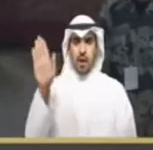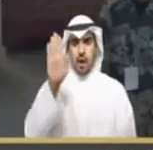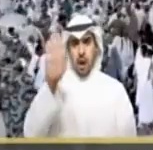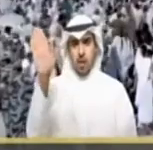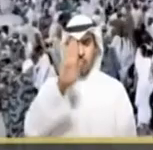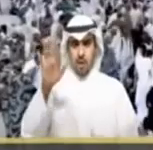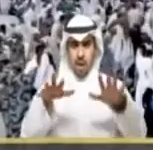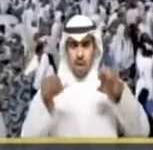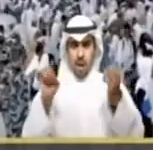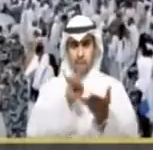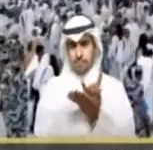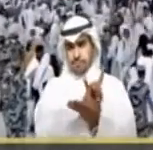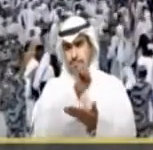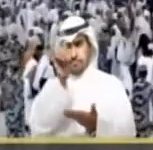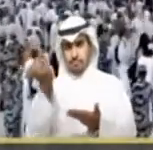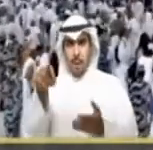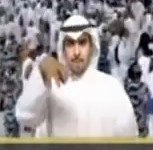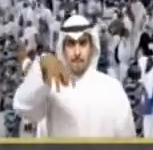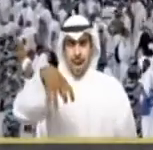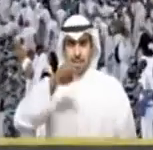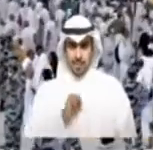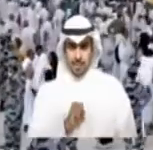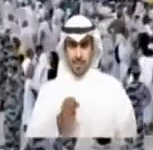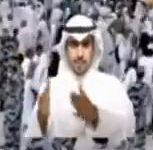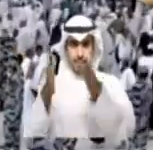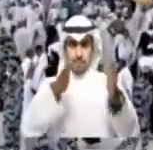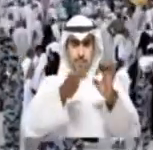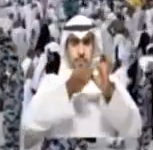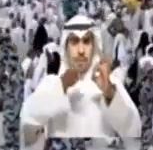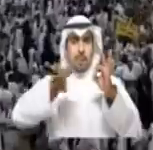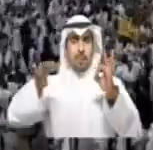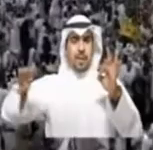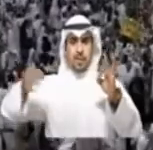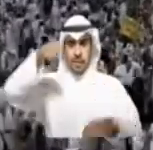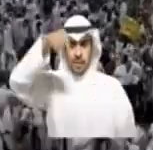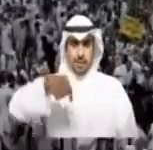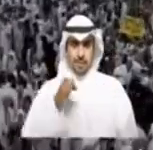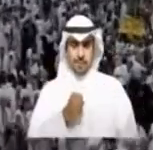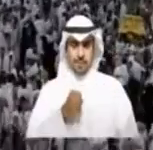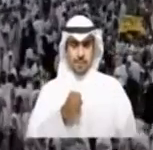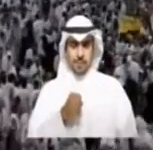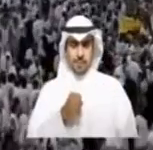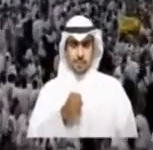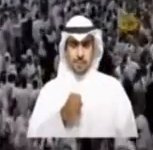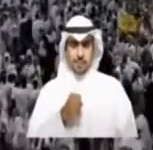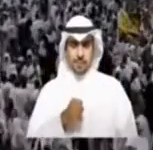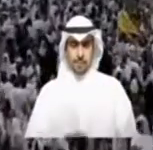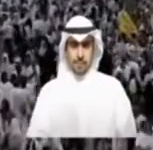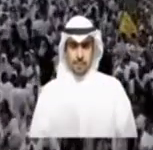رحلة العودة إلى وطنه. وللمزيد من التفاصيل